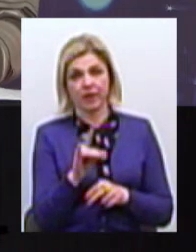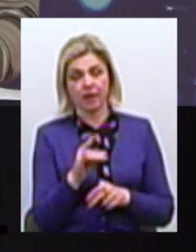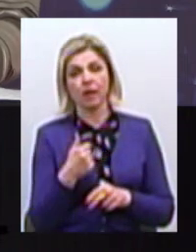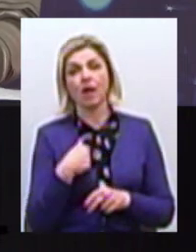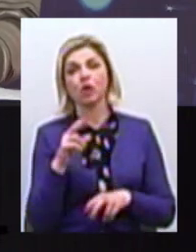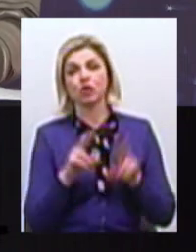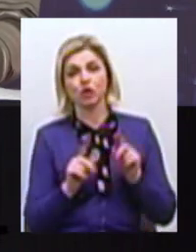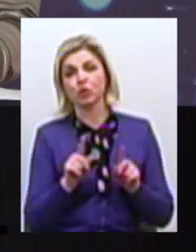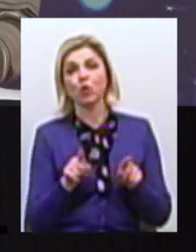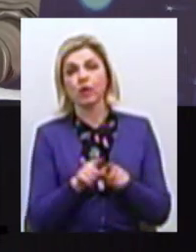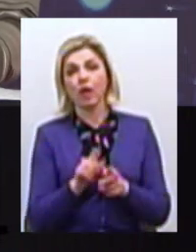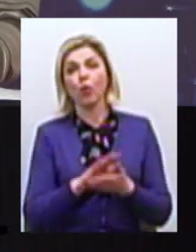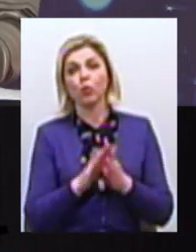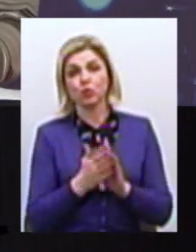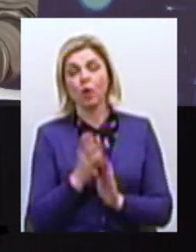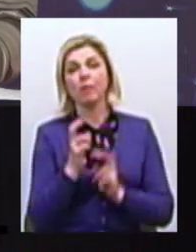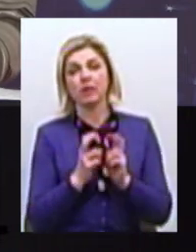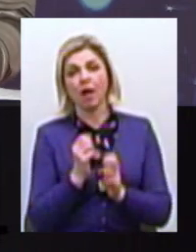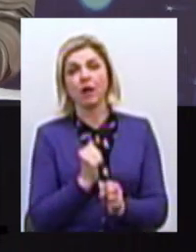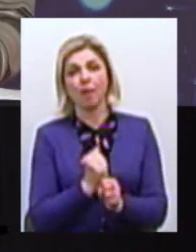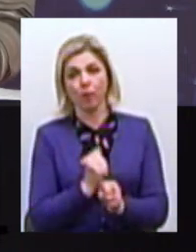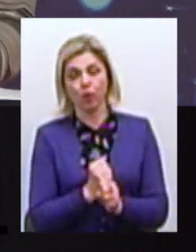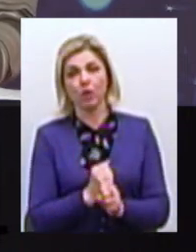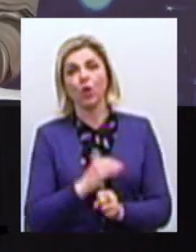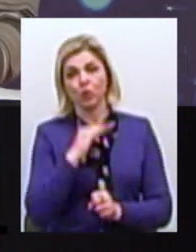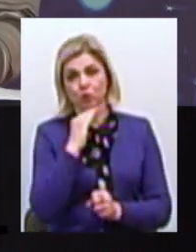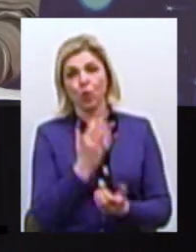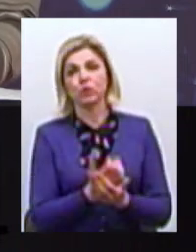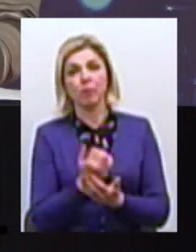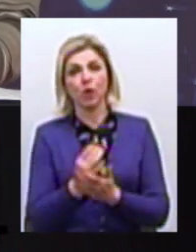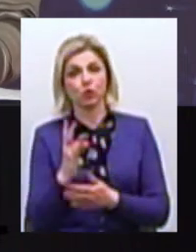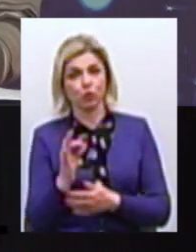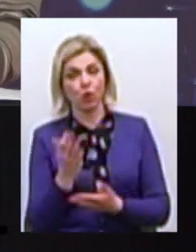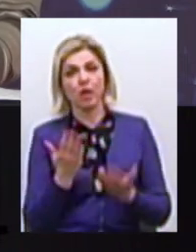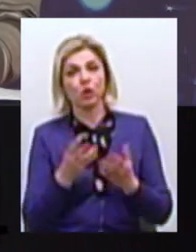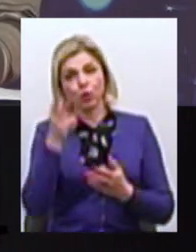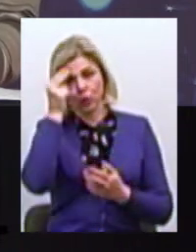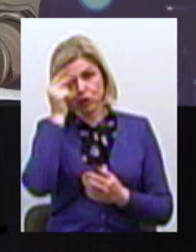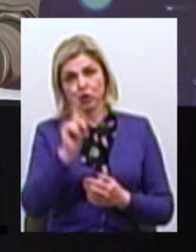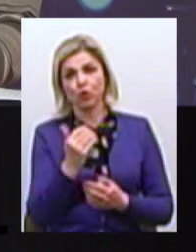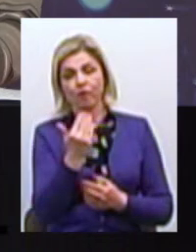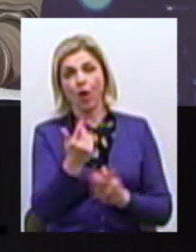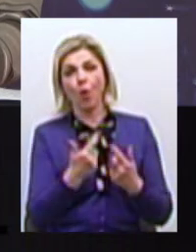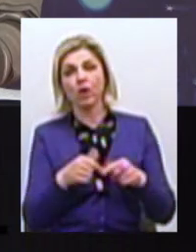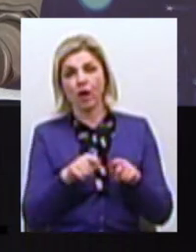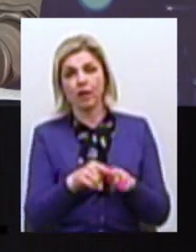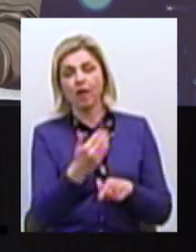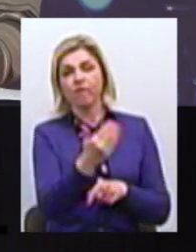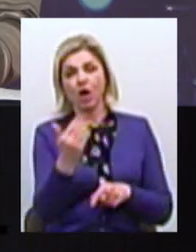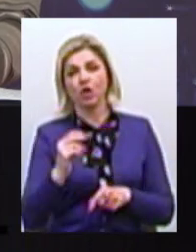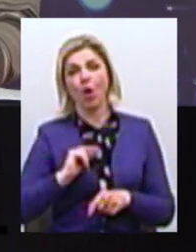що в сложившихся умовах підприємство відпрацювало достатньо успішно. Особенно если учесть, что ваша организация, а также некоторые ваши